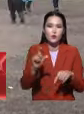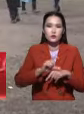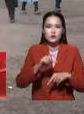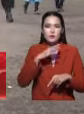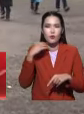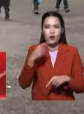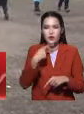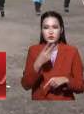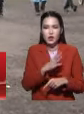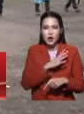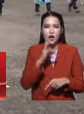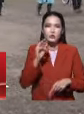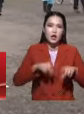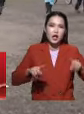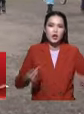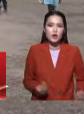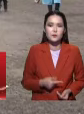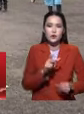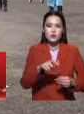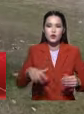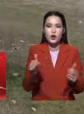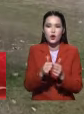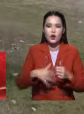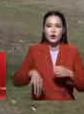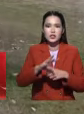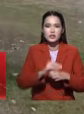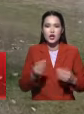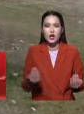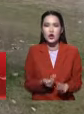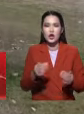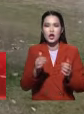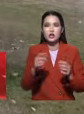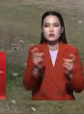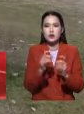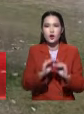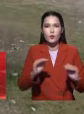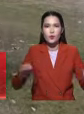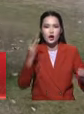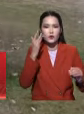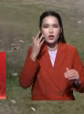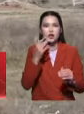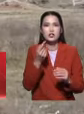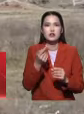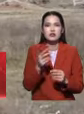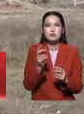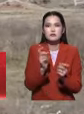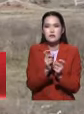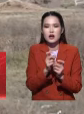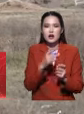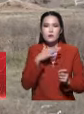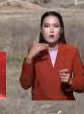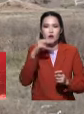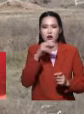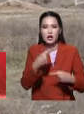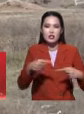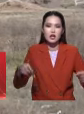әңгімелер. Бірақ кейбір тұрғындар көршілес саяжайларда тұратын оқушылар арасында бұрыннан араздық бар екенін айтады. Мектепке ауыл аймаққа